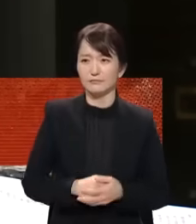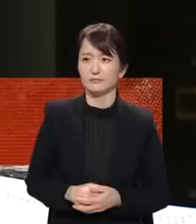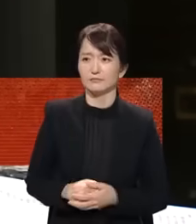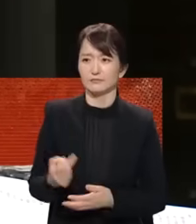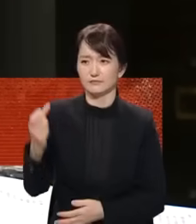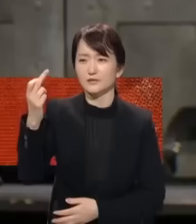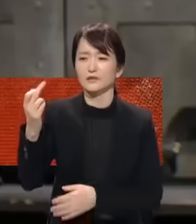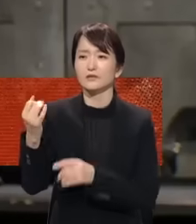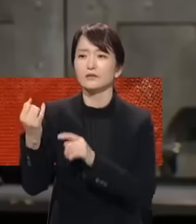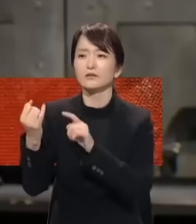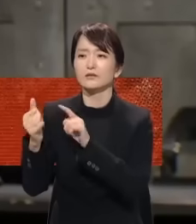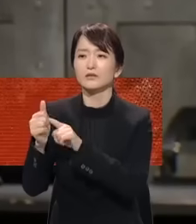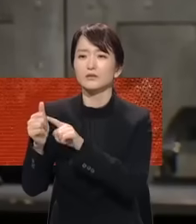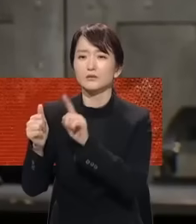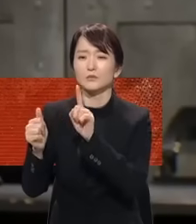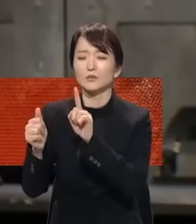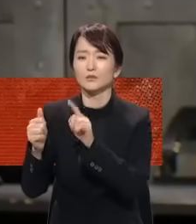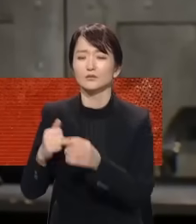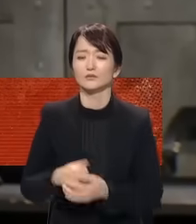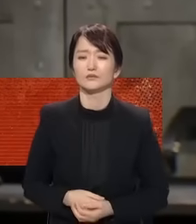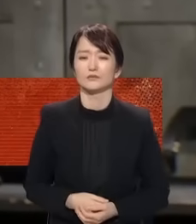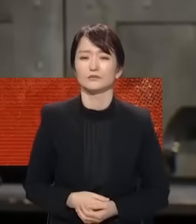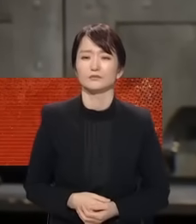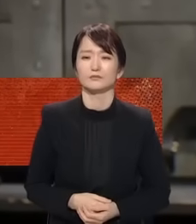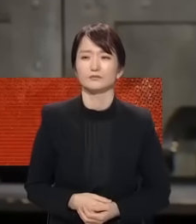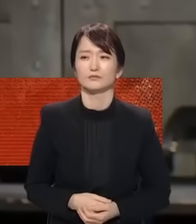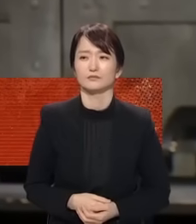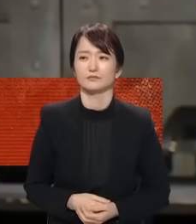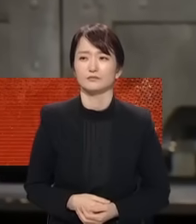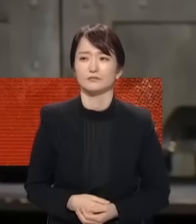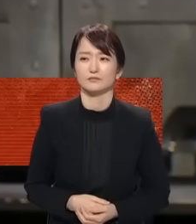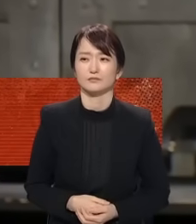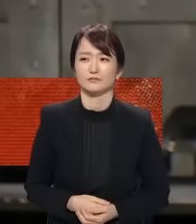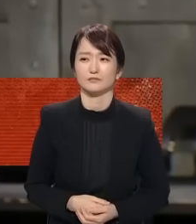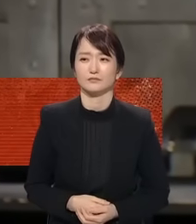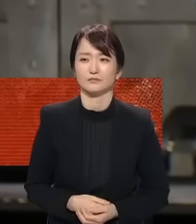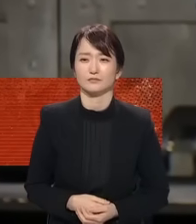뭘 어떻게 한다기보다 사실 그냥 현실적으로 굳이 그러시지 않아도